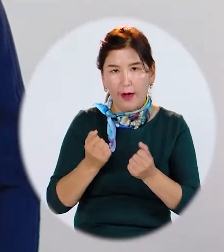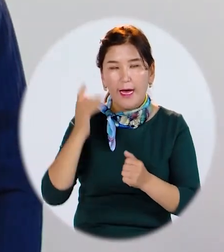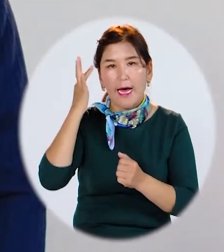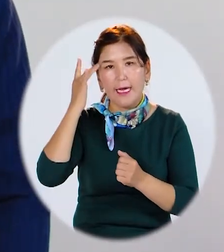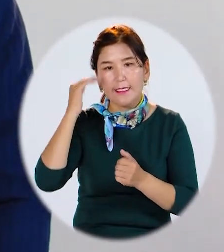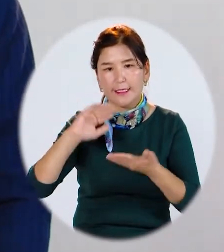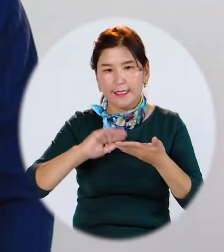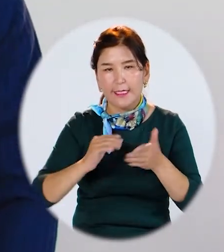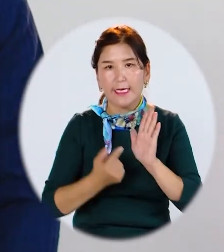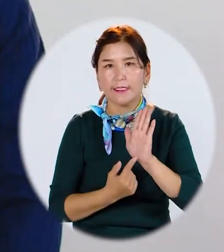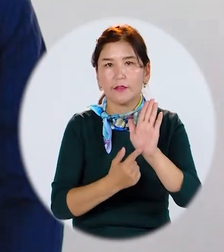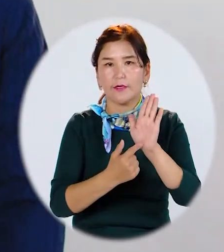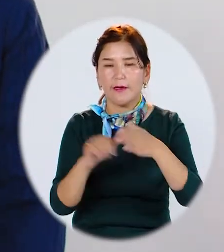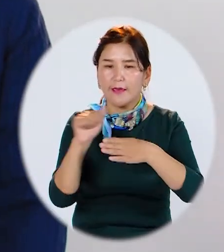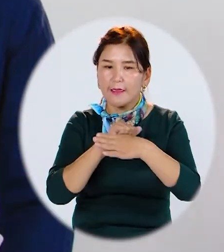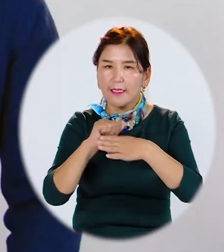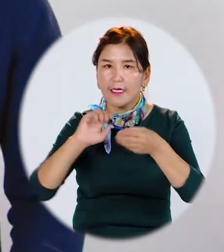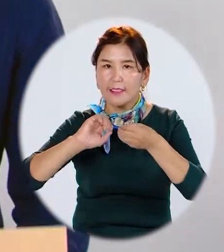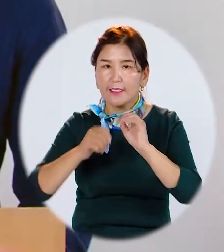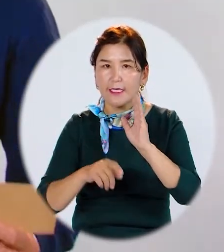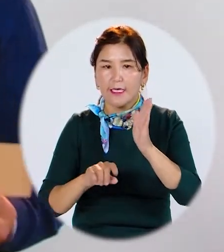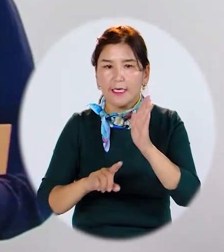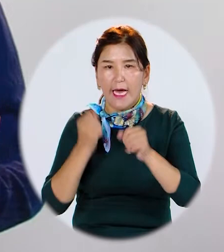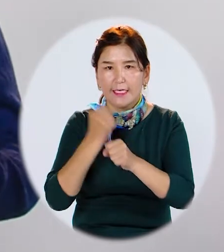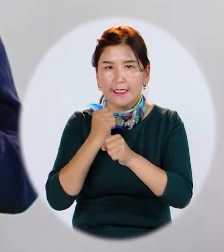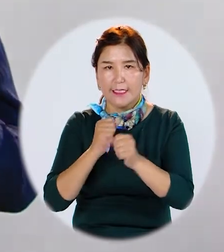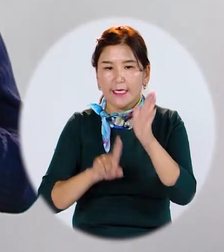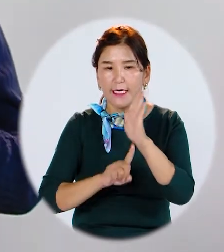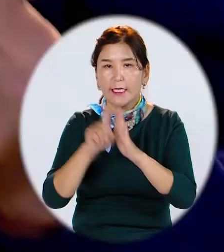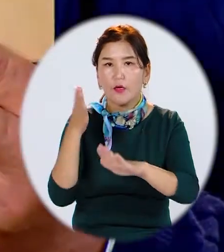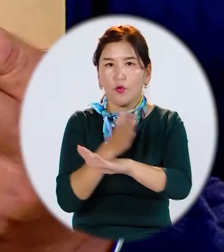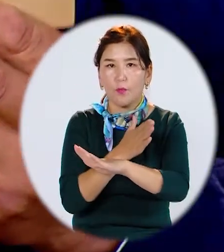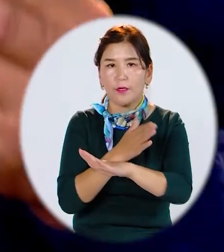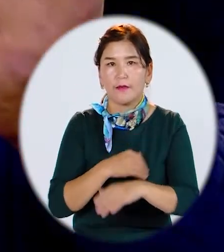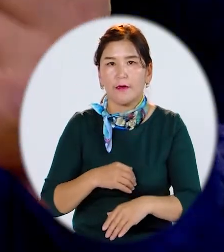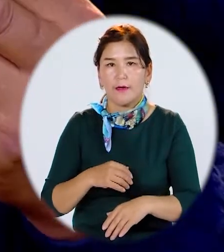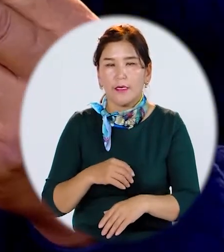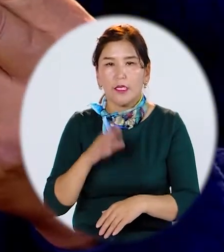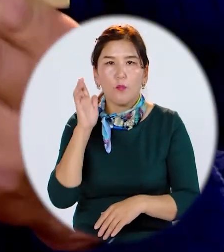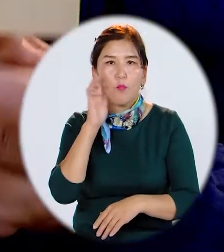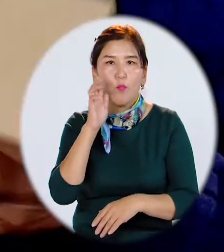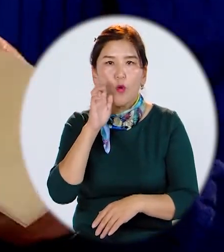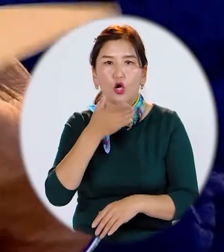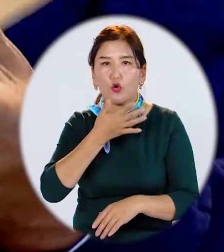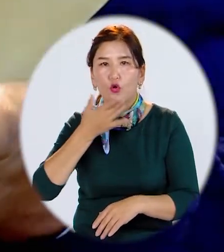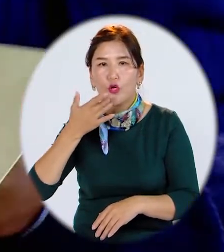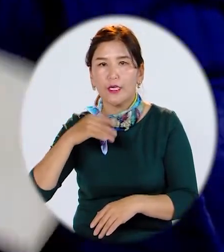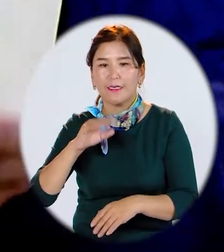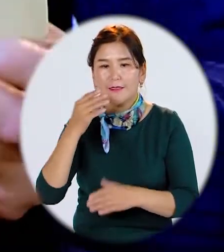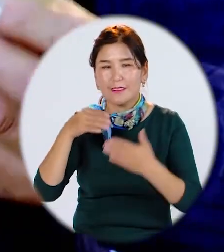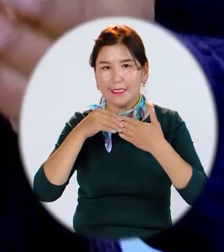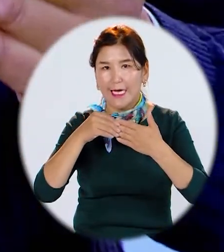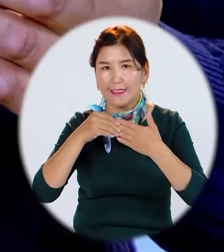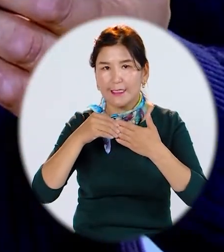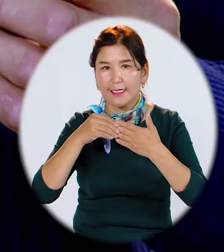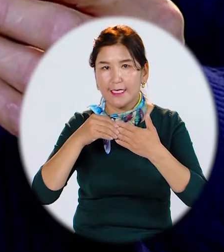танилцуулъя. За ингээд дадлаг ажил эхлэхин өмнө анхан суралцж байгаа та бүхэн маань ийм бор өнгийн кордон цаасан дээр дадлаг